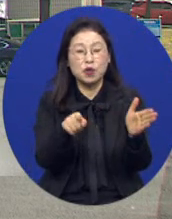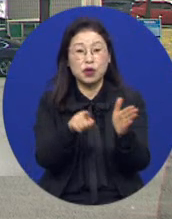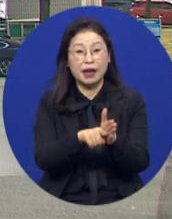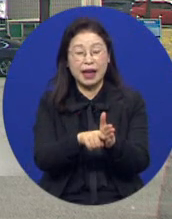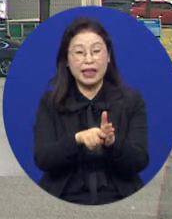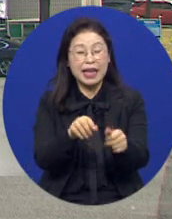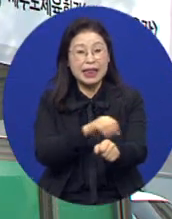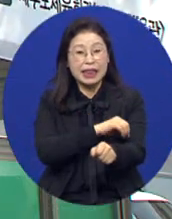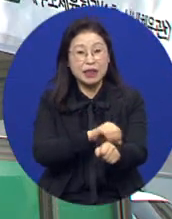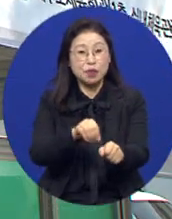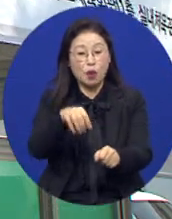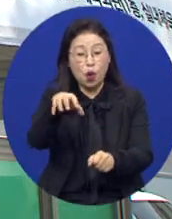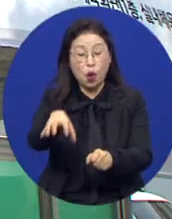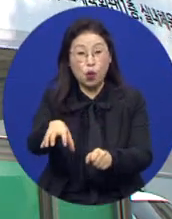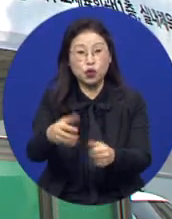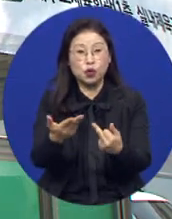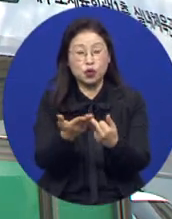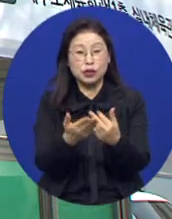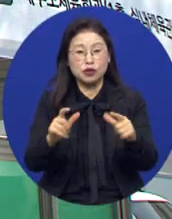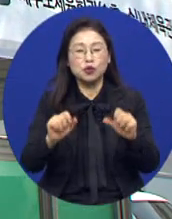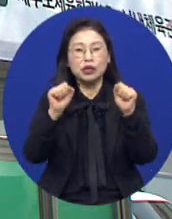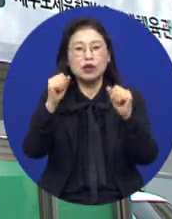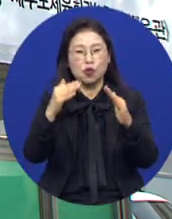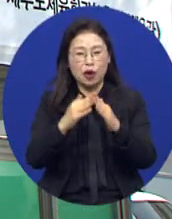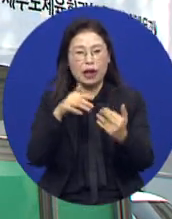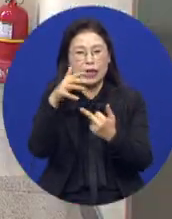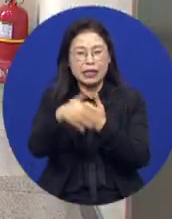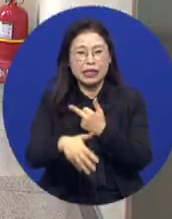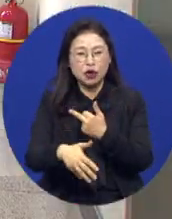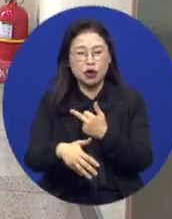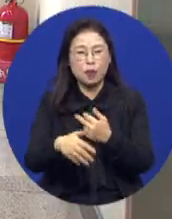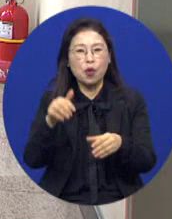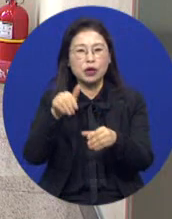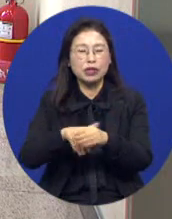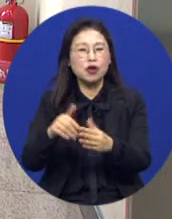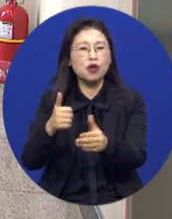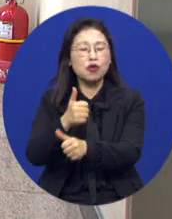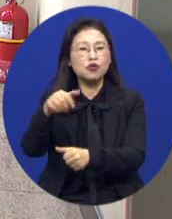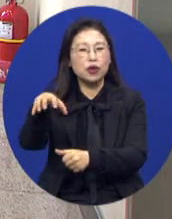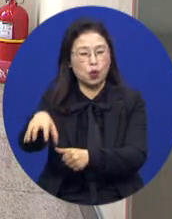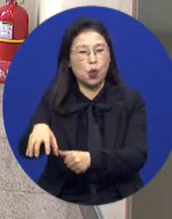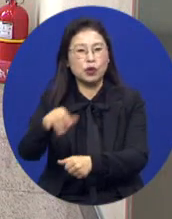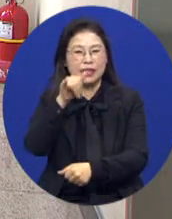격리자 특별 투표소도 제주도 체육회관과 서귀포시 선관위에 설치됐습니다.